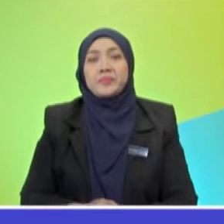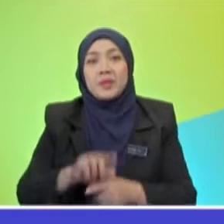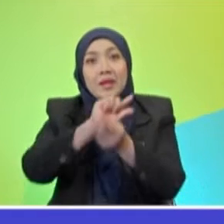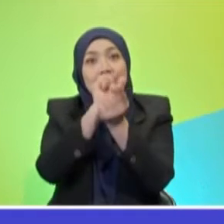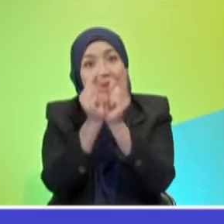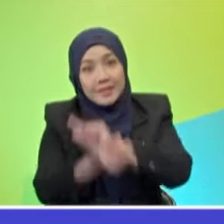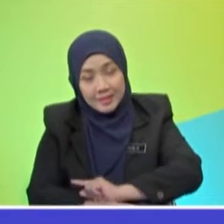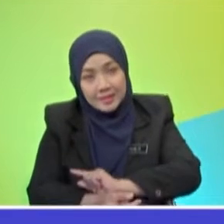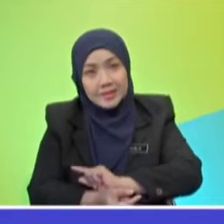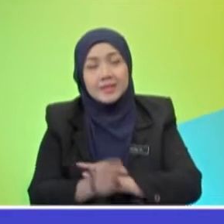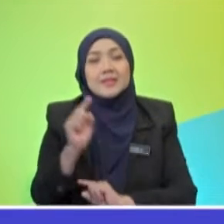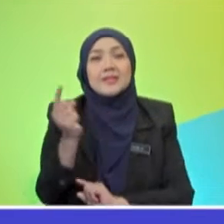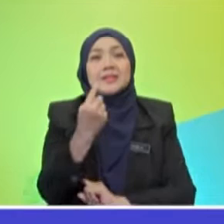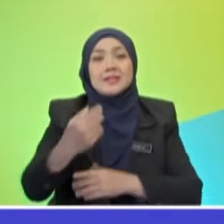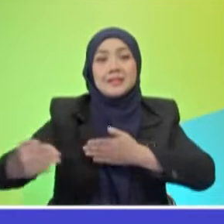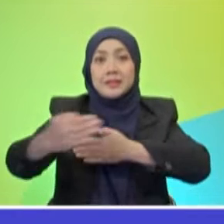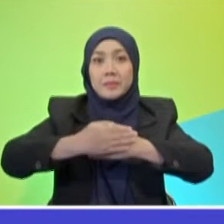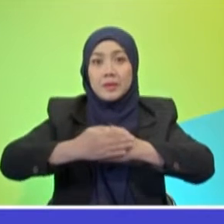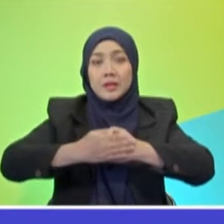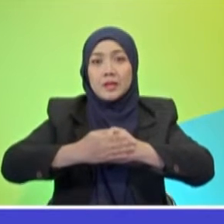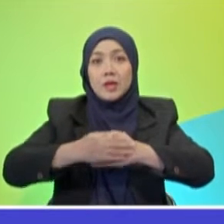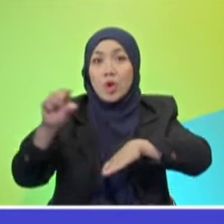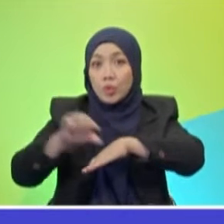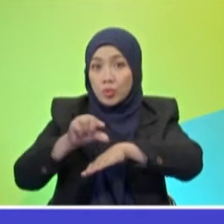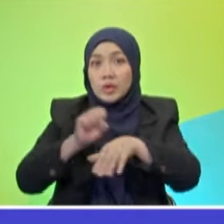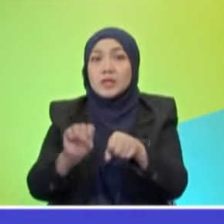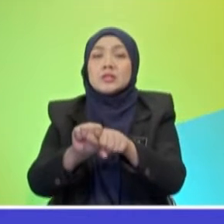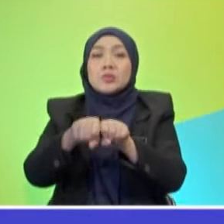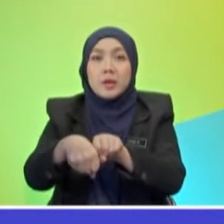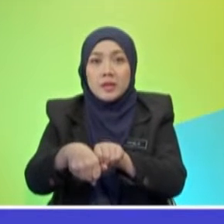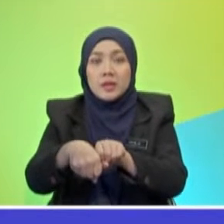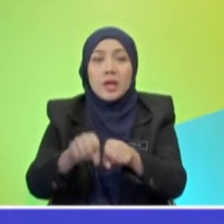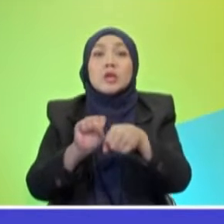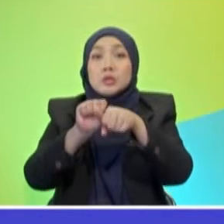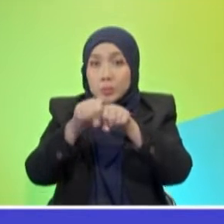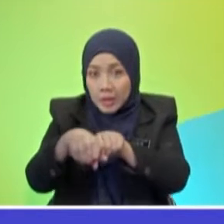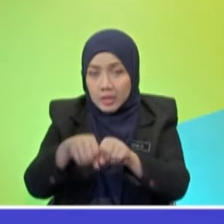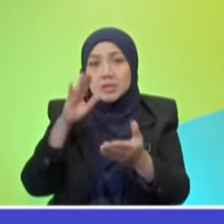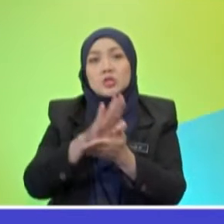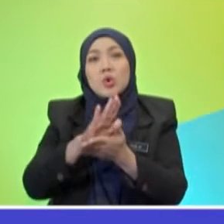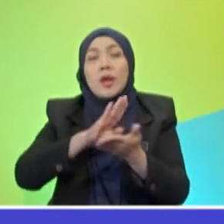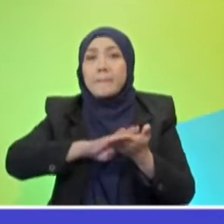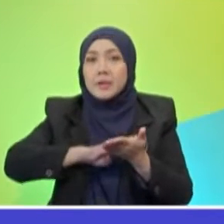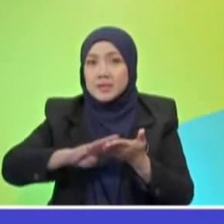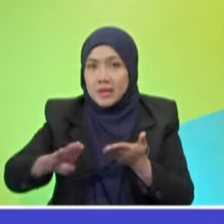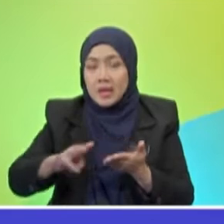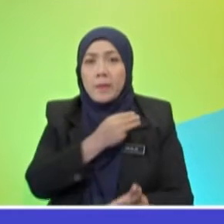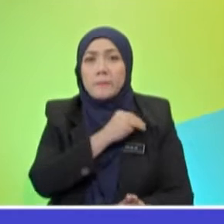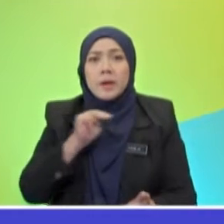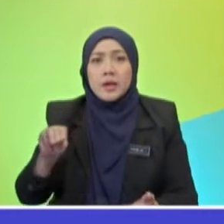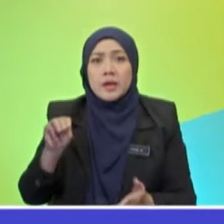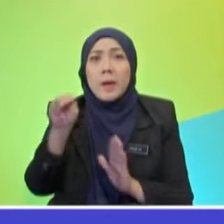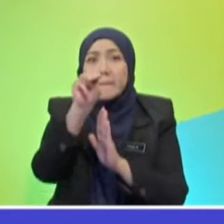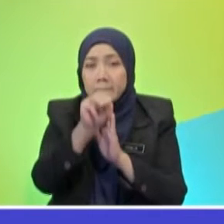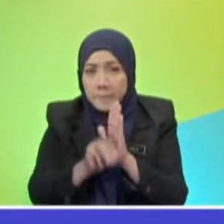di hadapan saja Mira. Jadi kita guna supaya. Supaya sekolah bersih, mereka membuang sampah